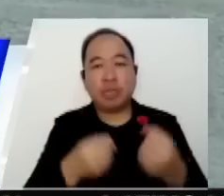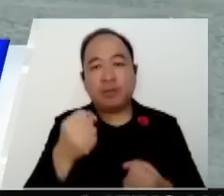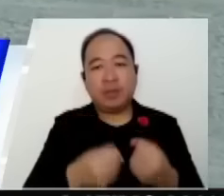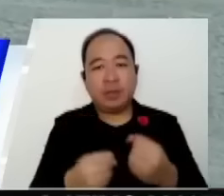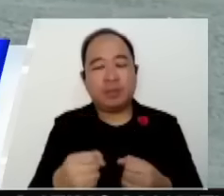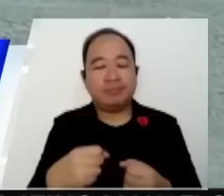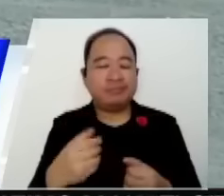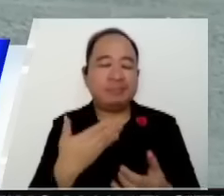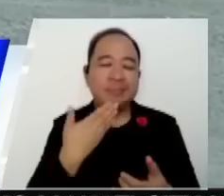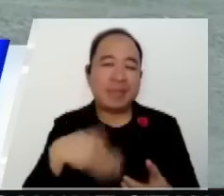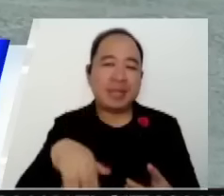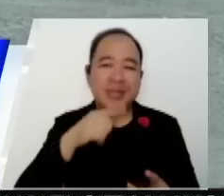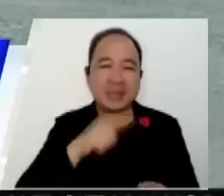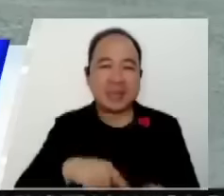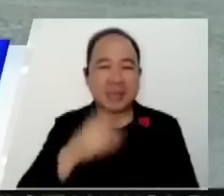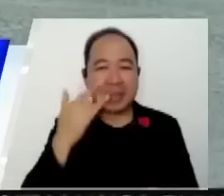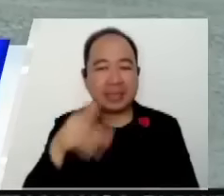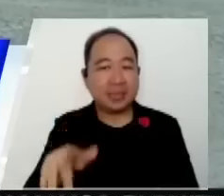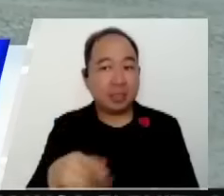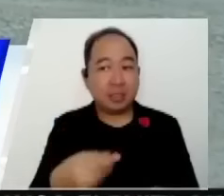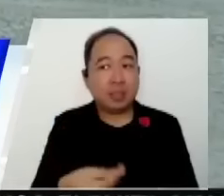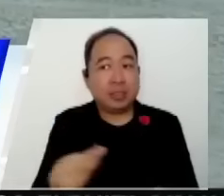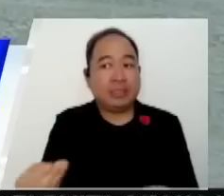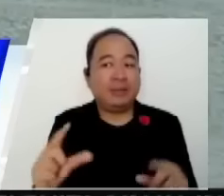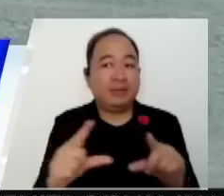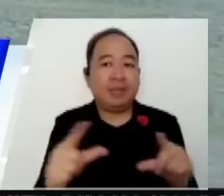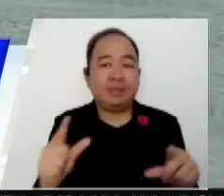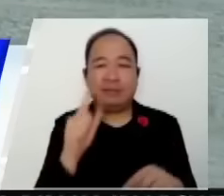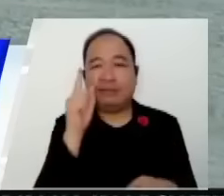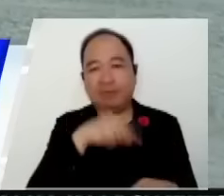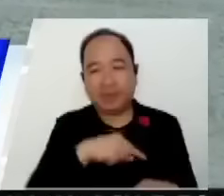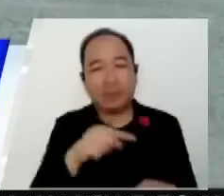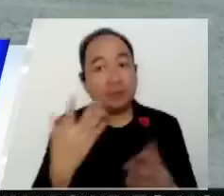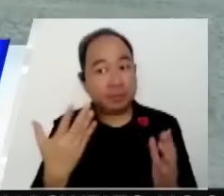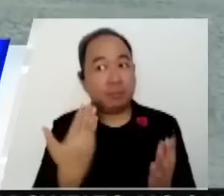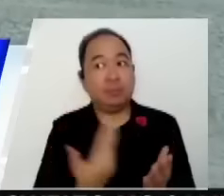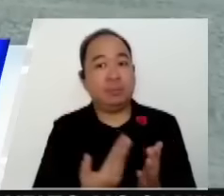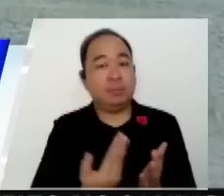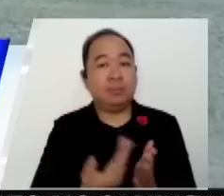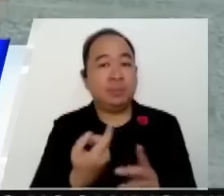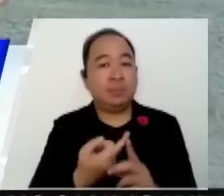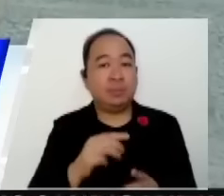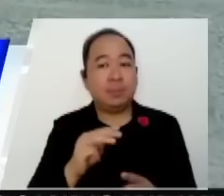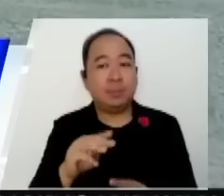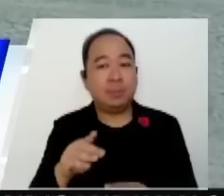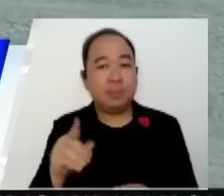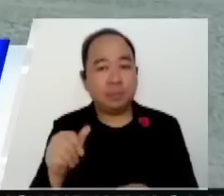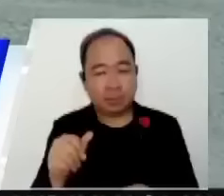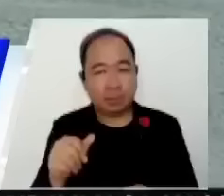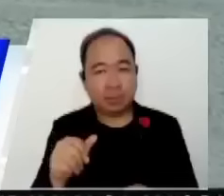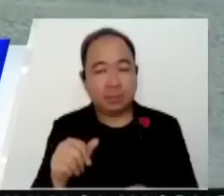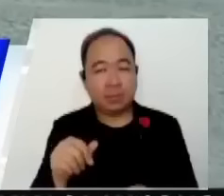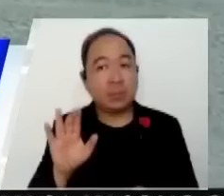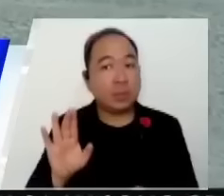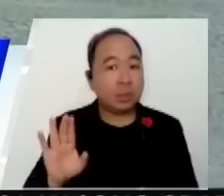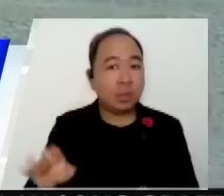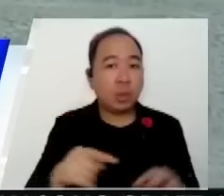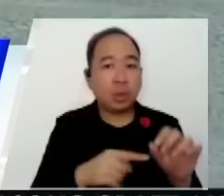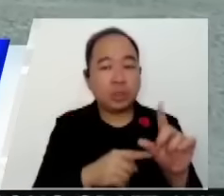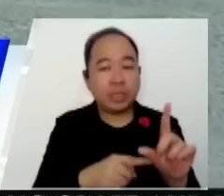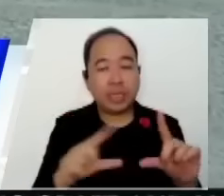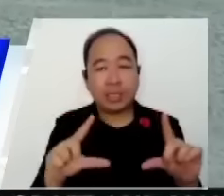nga ang ibinigay niyang lisensya ay peke. Napatunayan ito ng mga taga-MMDA at doon sa kanya namang original na lisensya ay